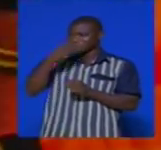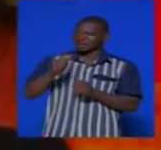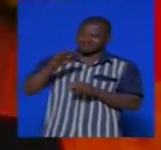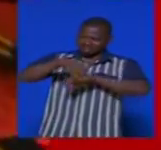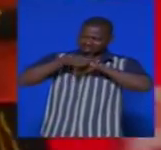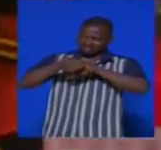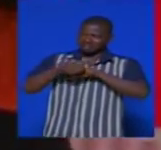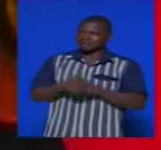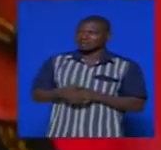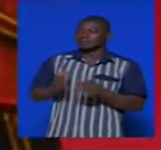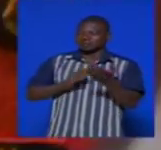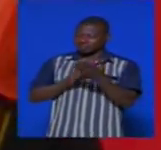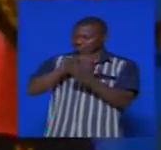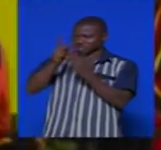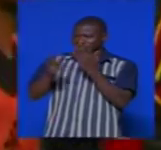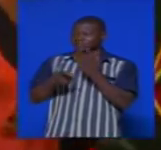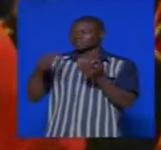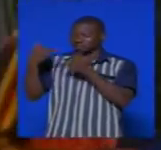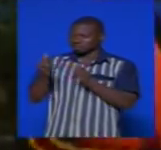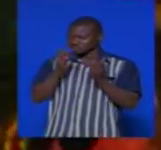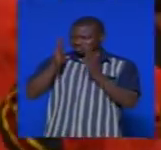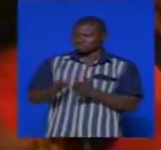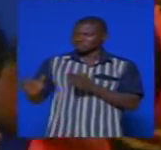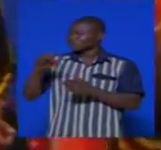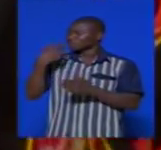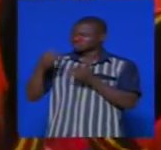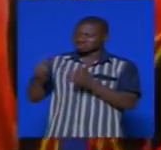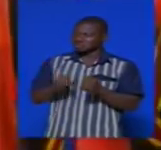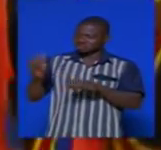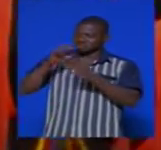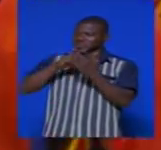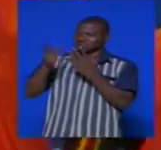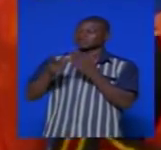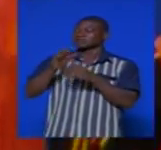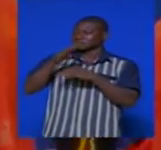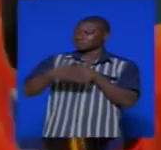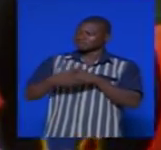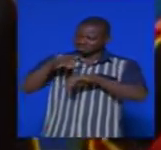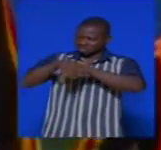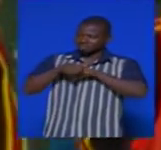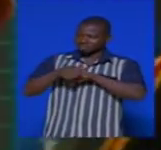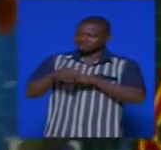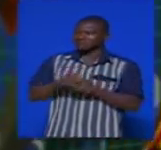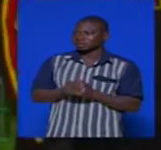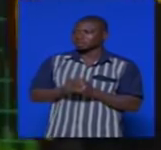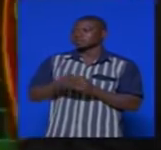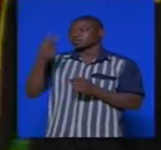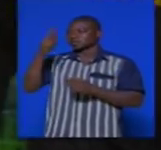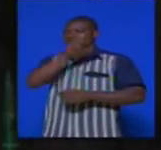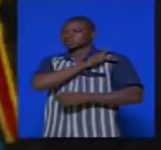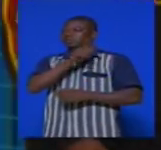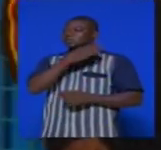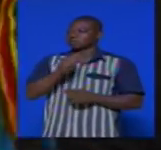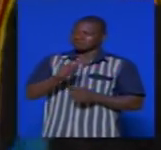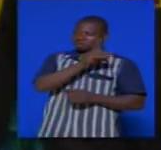en Angleterre, l'attaque de feu de la Belgique, composée de Romelu Lukaku, l'attaquant de Manchester United, Kevin De Bruyne qui évolue à Manchester City,